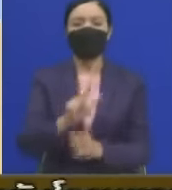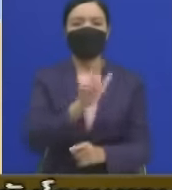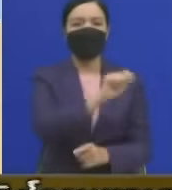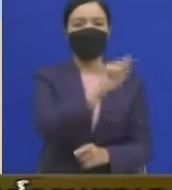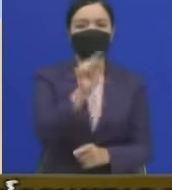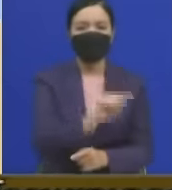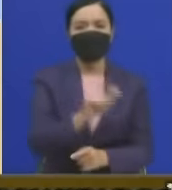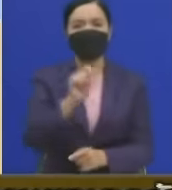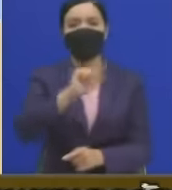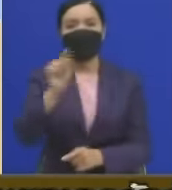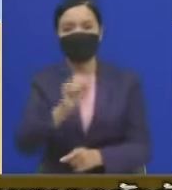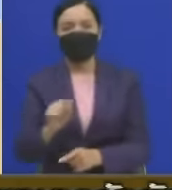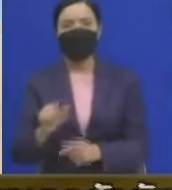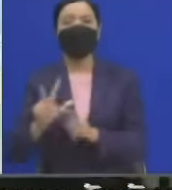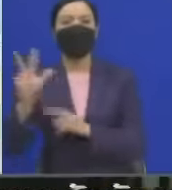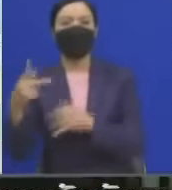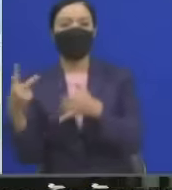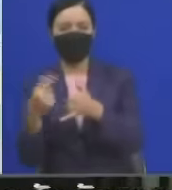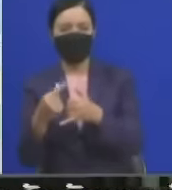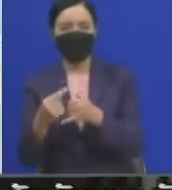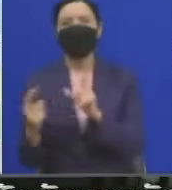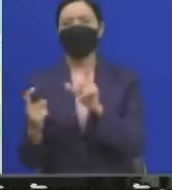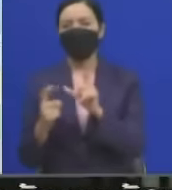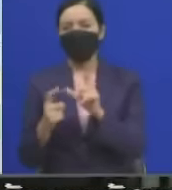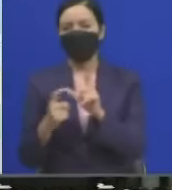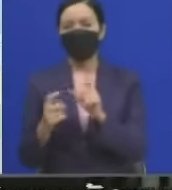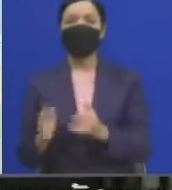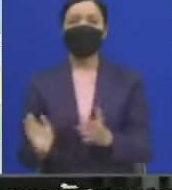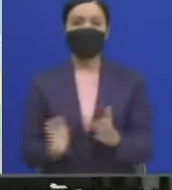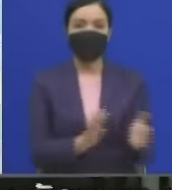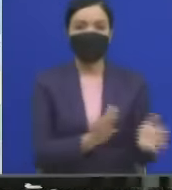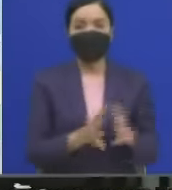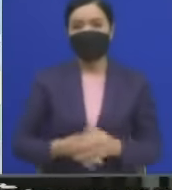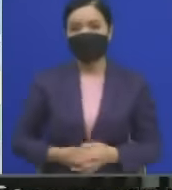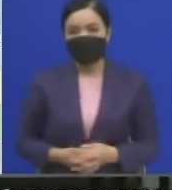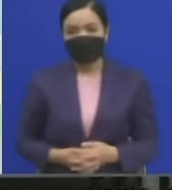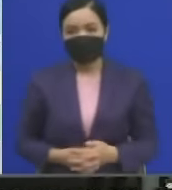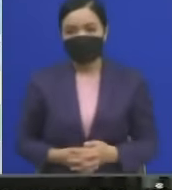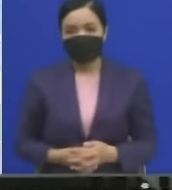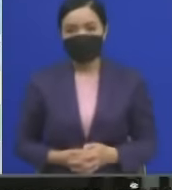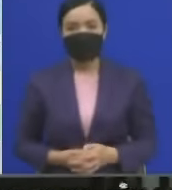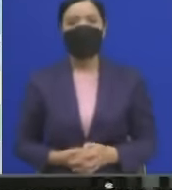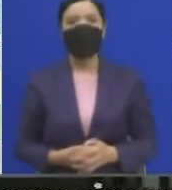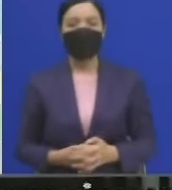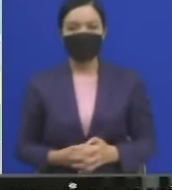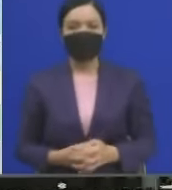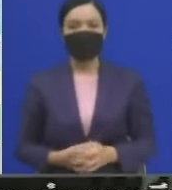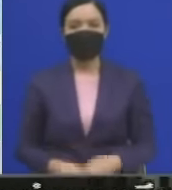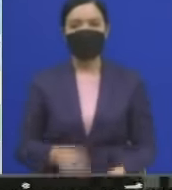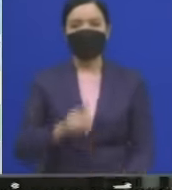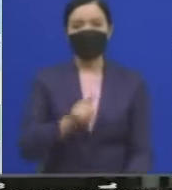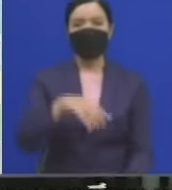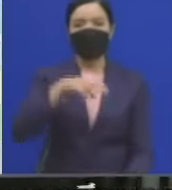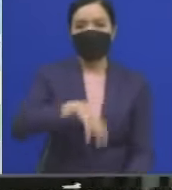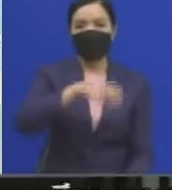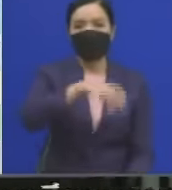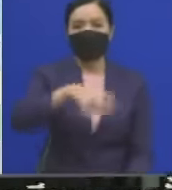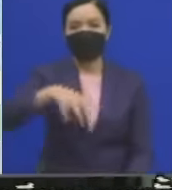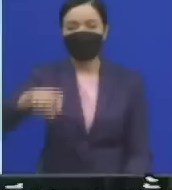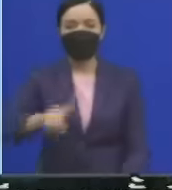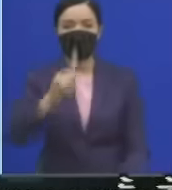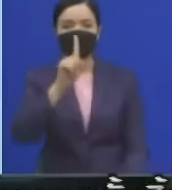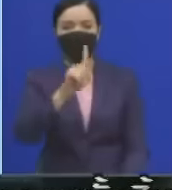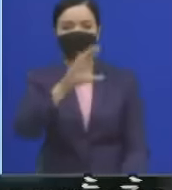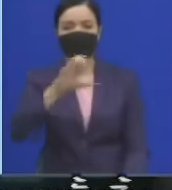ส ู ตร นะทีนี้ผู้ว่าอัศวินในแฟนเพจกทมนะฮะเช็คด่วน101จุดฉีดวัคซีนกทม